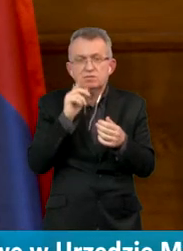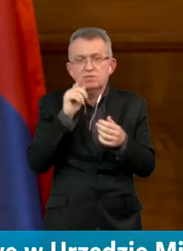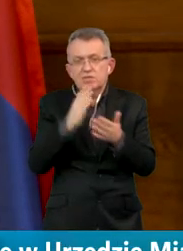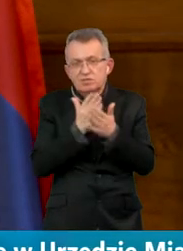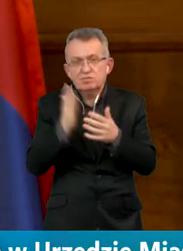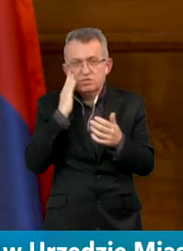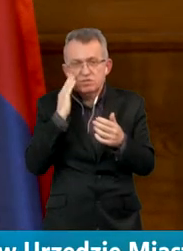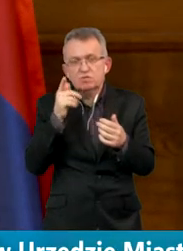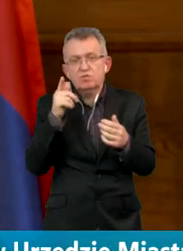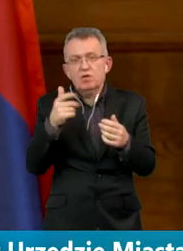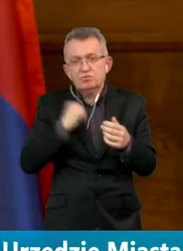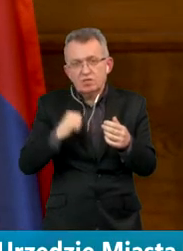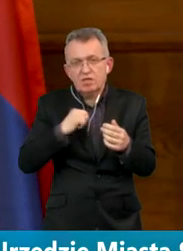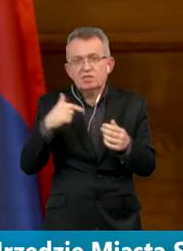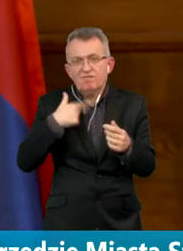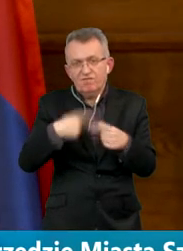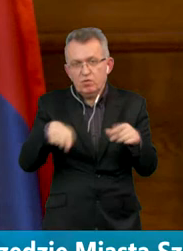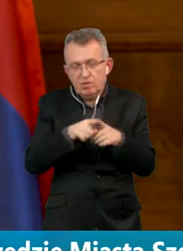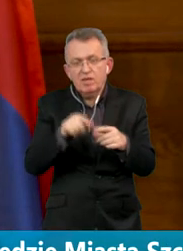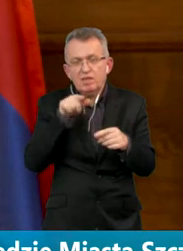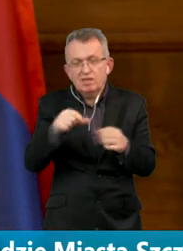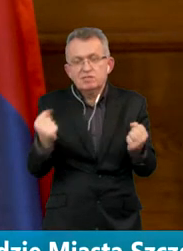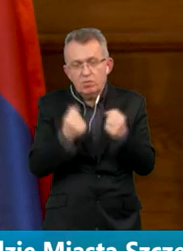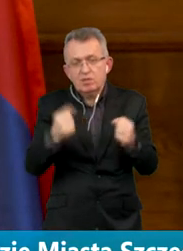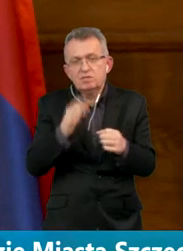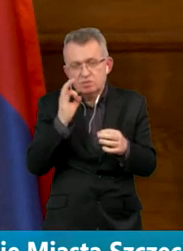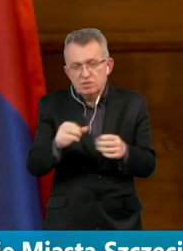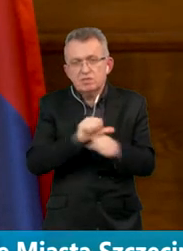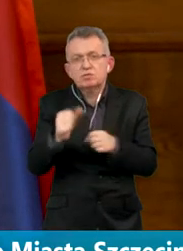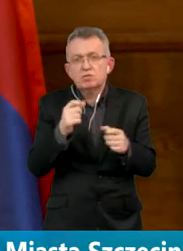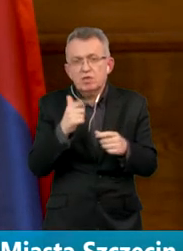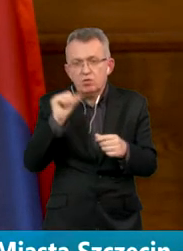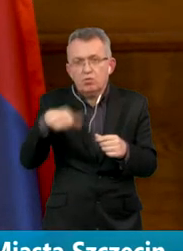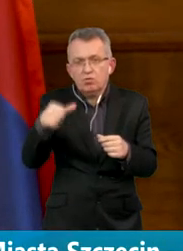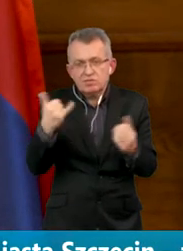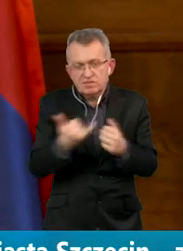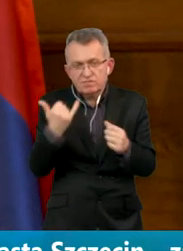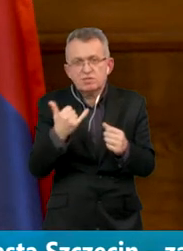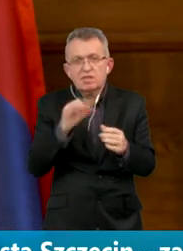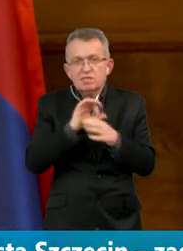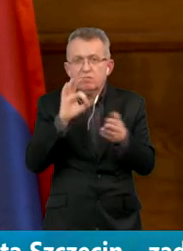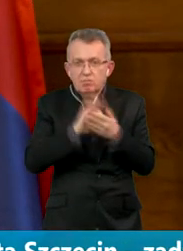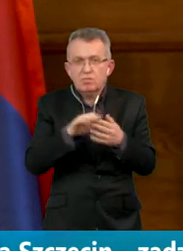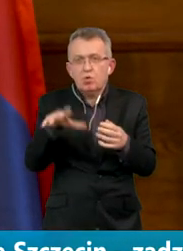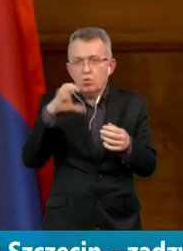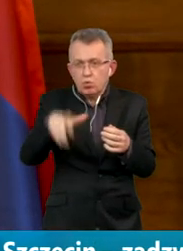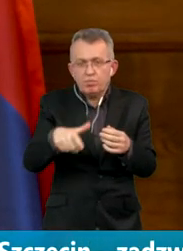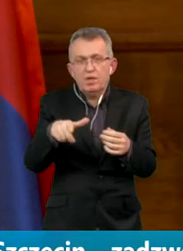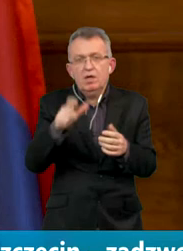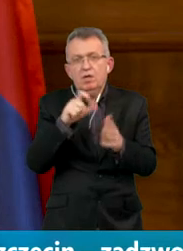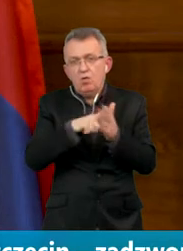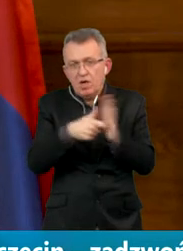Część mieszkańców oczekuje, że my to zrealizujemy i takie działania są podejmowane. Każdego roku jest pewna grupa lokali